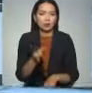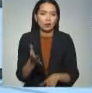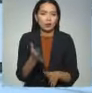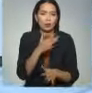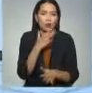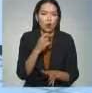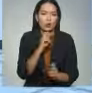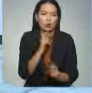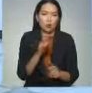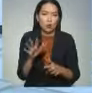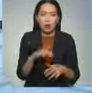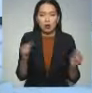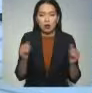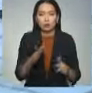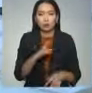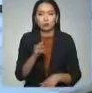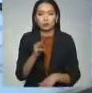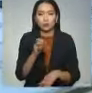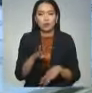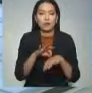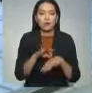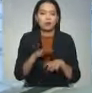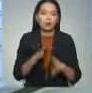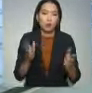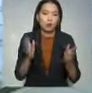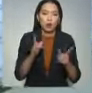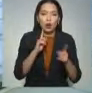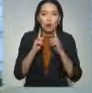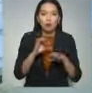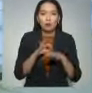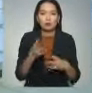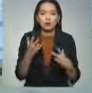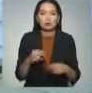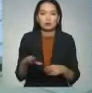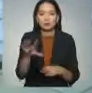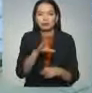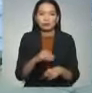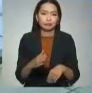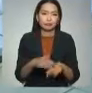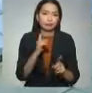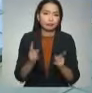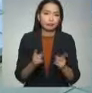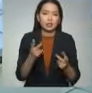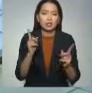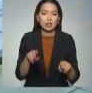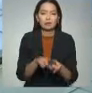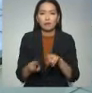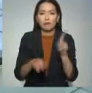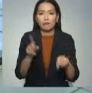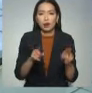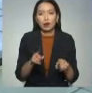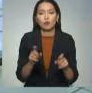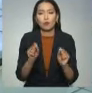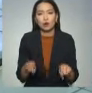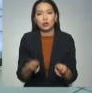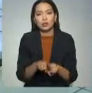журналистов. Касым-Жомарт Токаев провел расширенное заседание правительства, где устроил разнос чиновникам и даже задался вопросом, можно ли